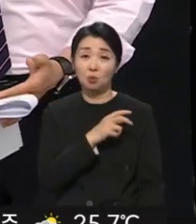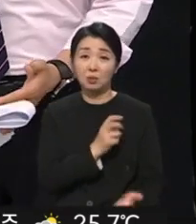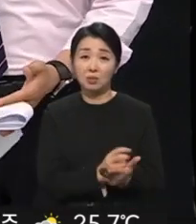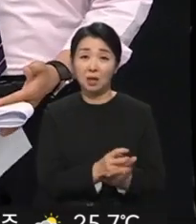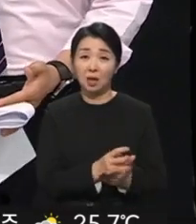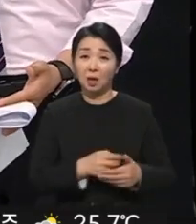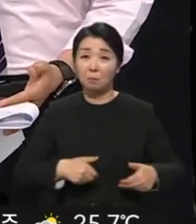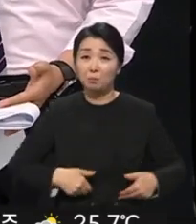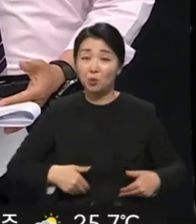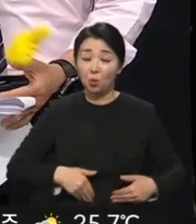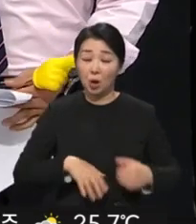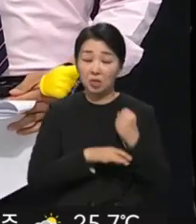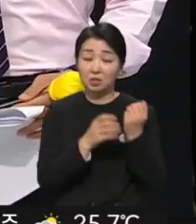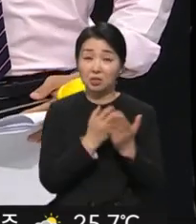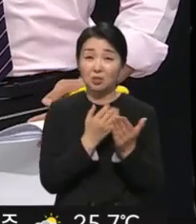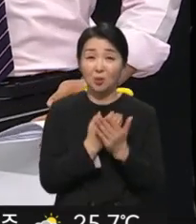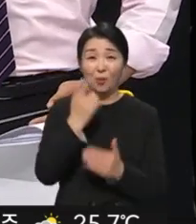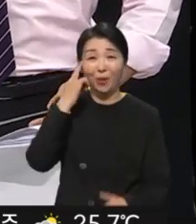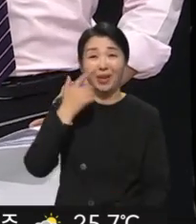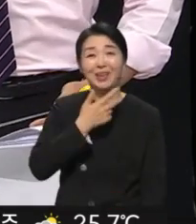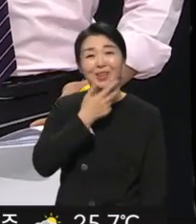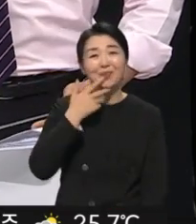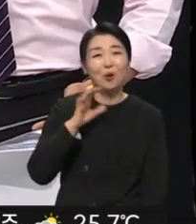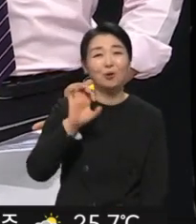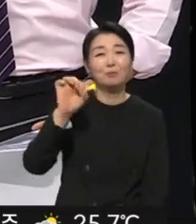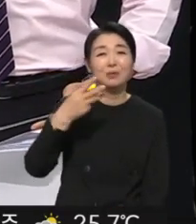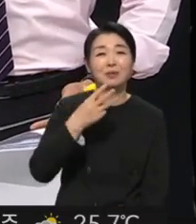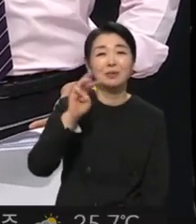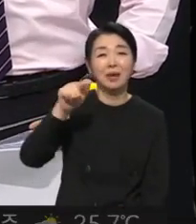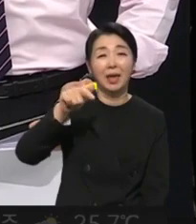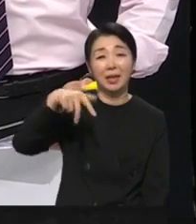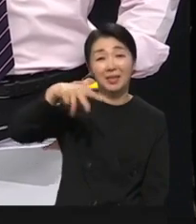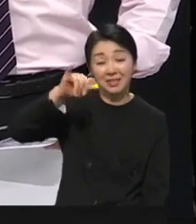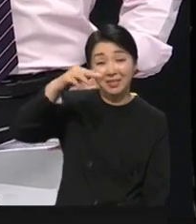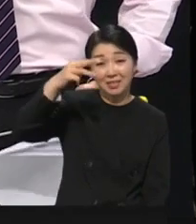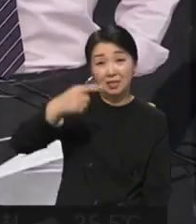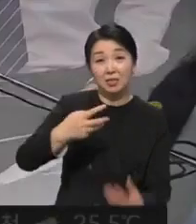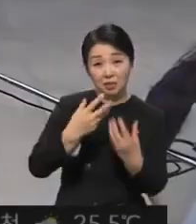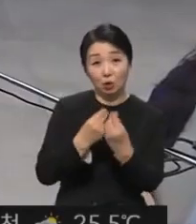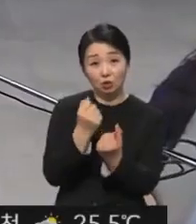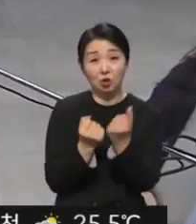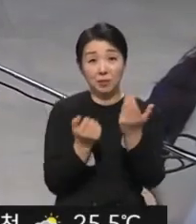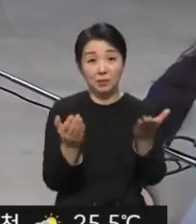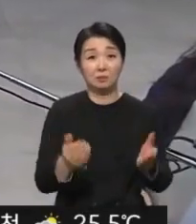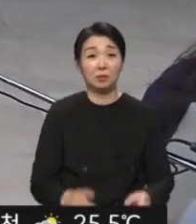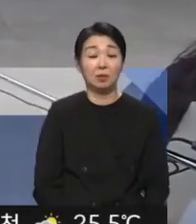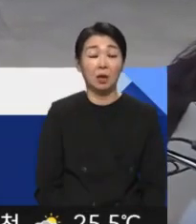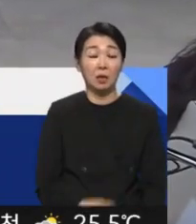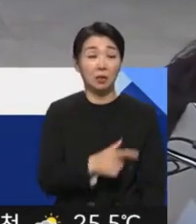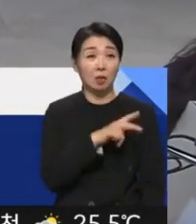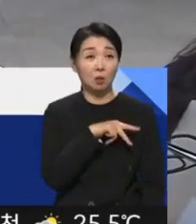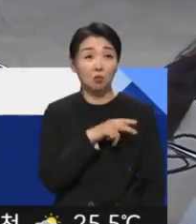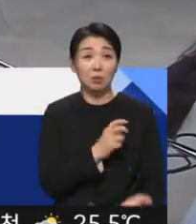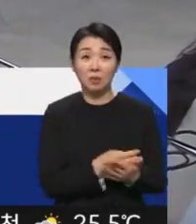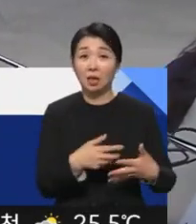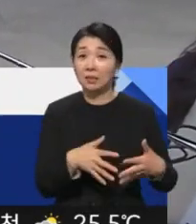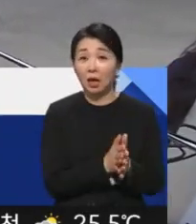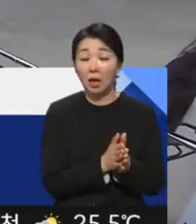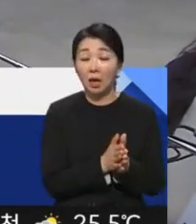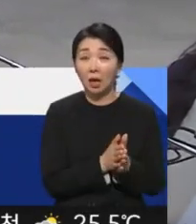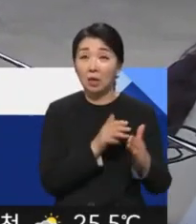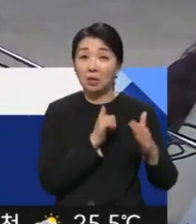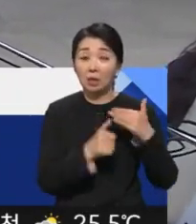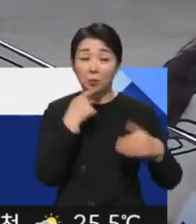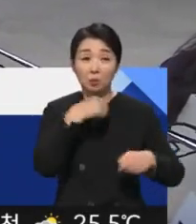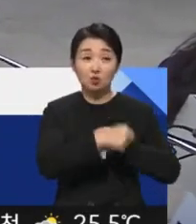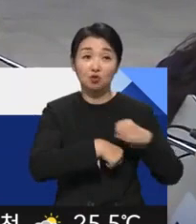대의원제가 필요한 근거로 이 영국의 브렉시트 사례를 제시했다고 하는데요. 대의원제 없애자. 대표 민주주의 하지 말자.